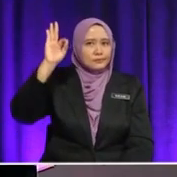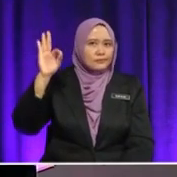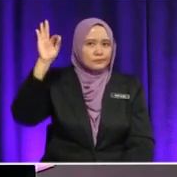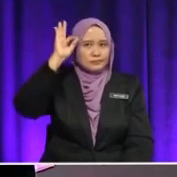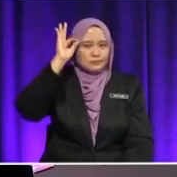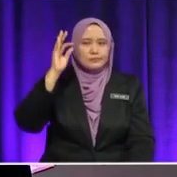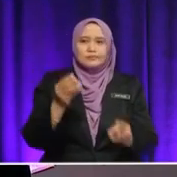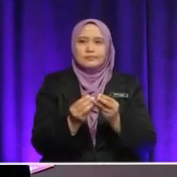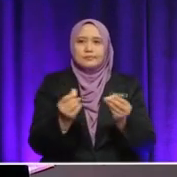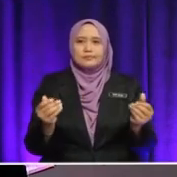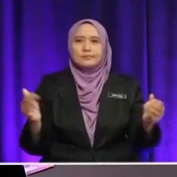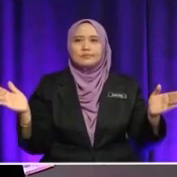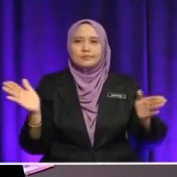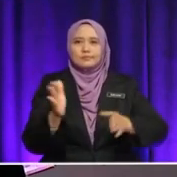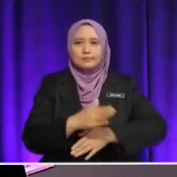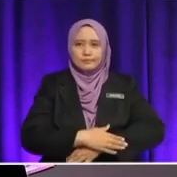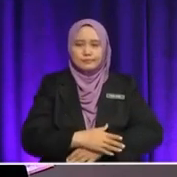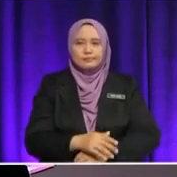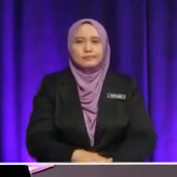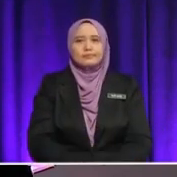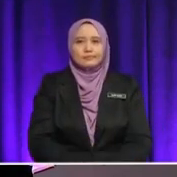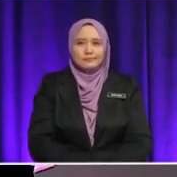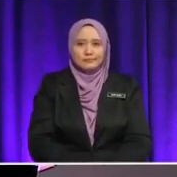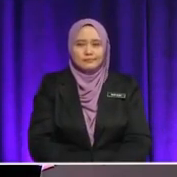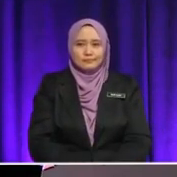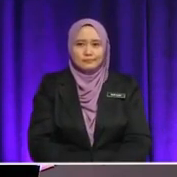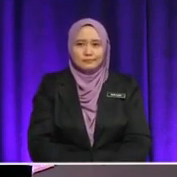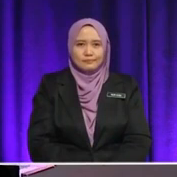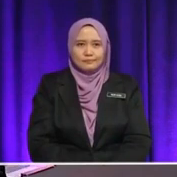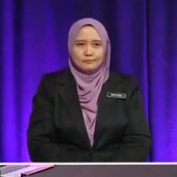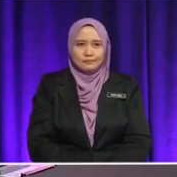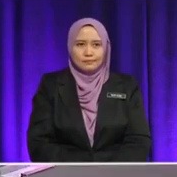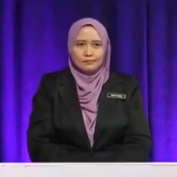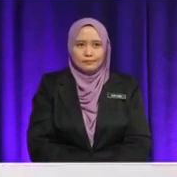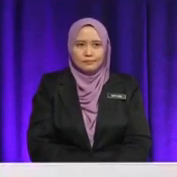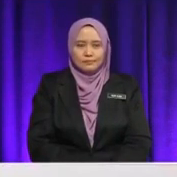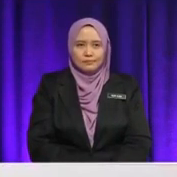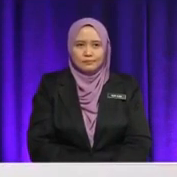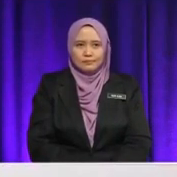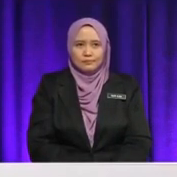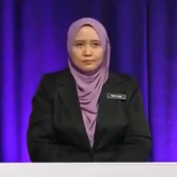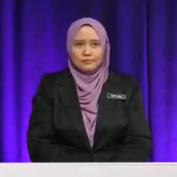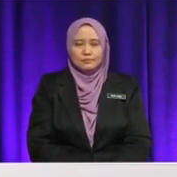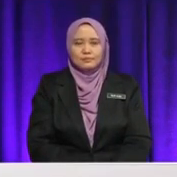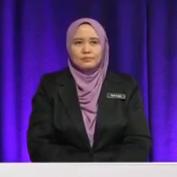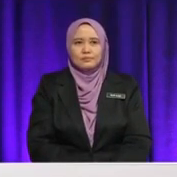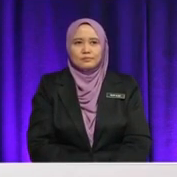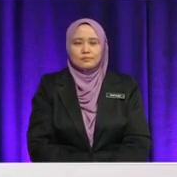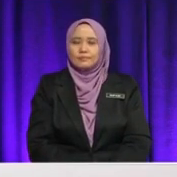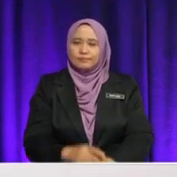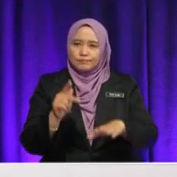menjadi warga negara persekutuan Tanah Melayu baik itu adalah syarat terpakai sehingga hari ini